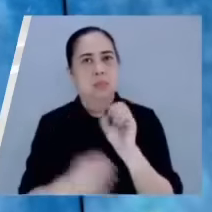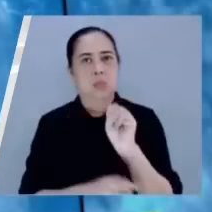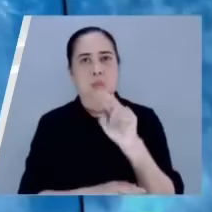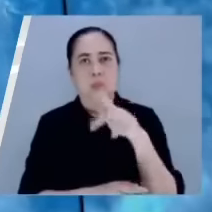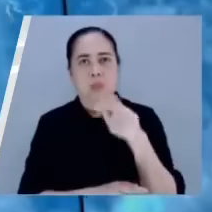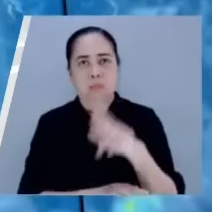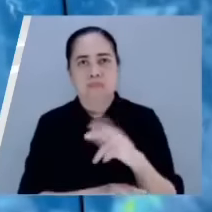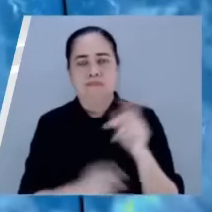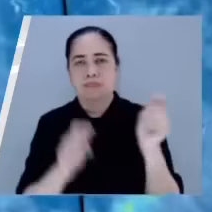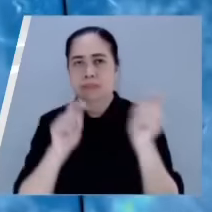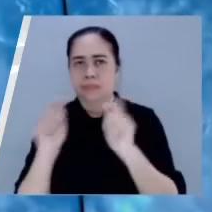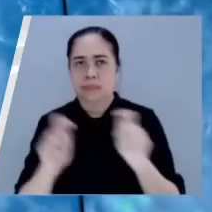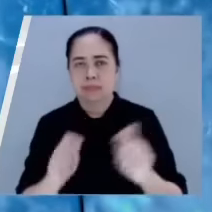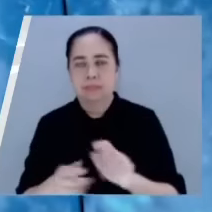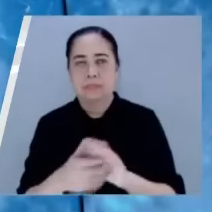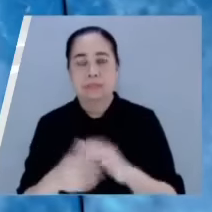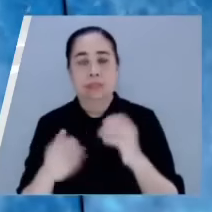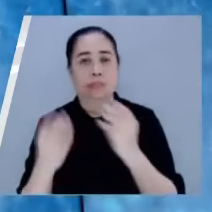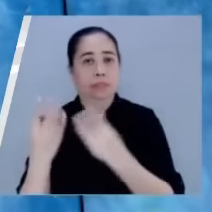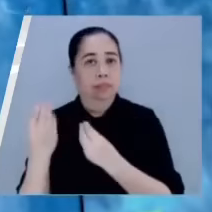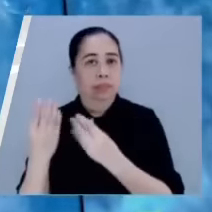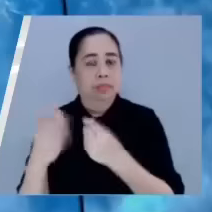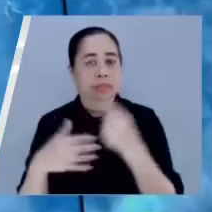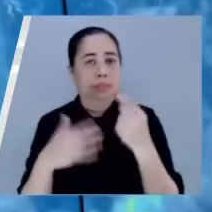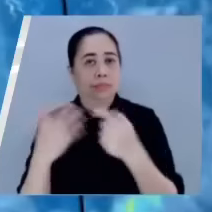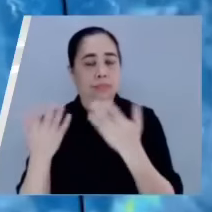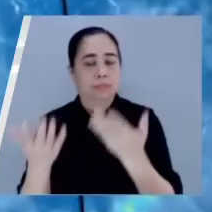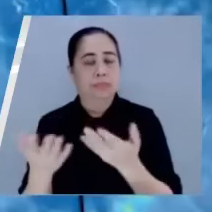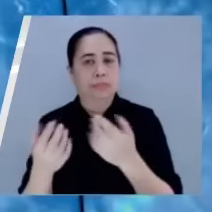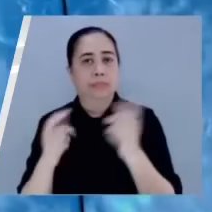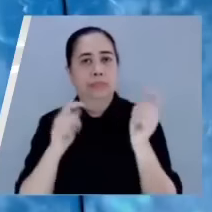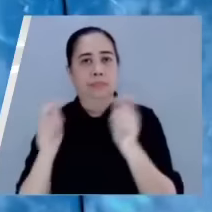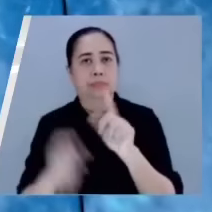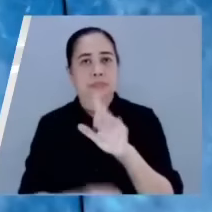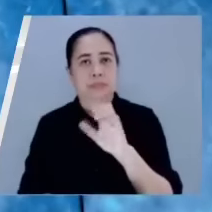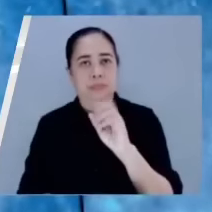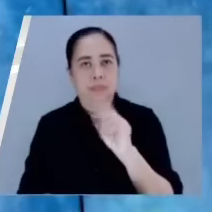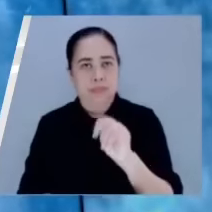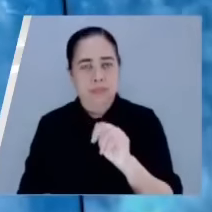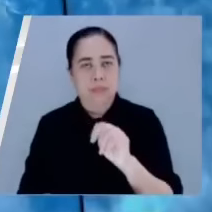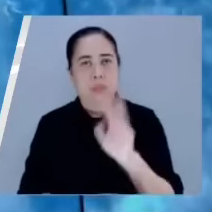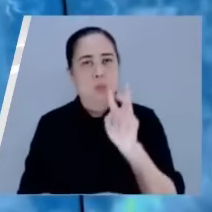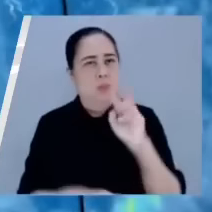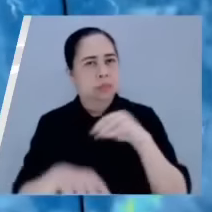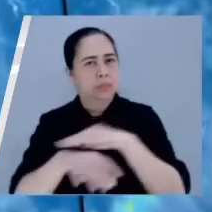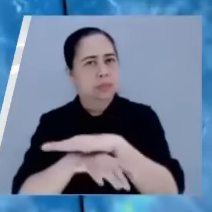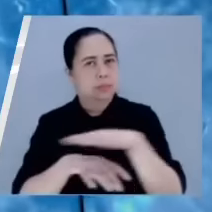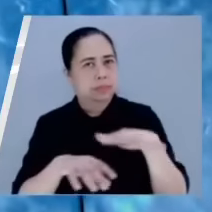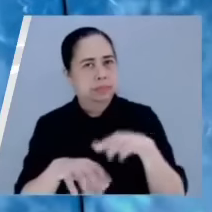typhoon. Ang pinakahuling detalye tungkol sa Bagyong Leon at magiging epekto niyan sa